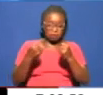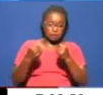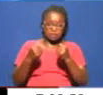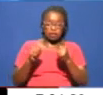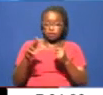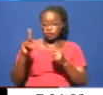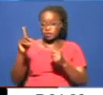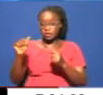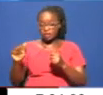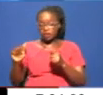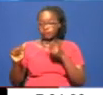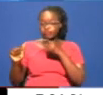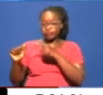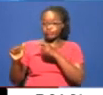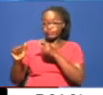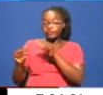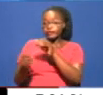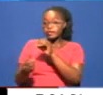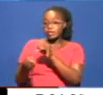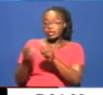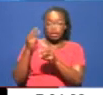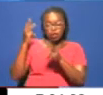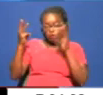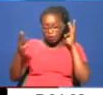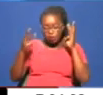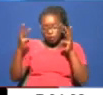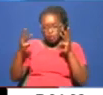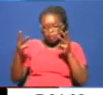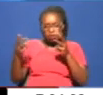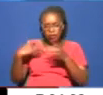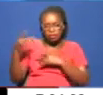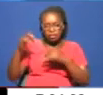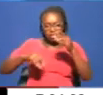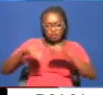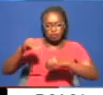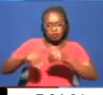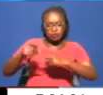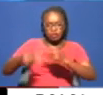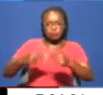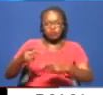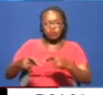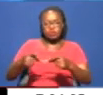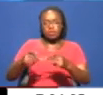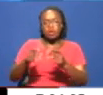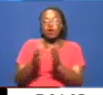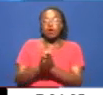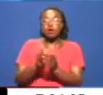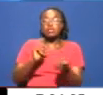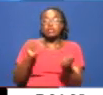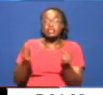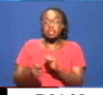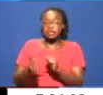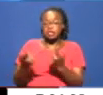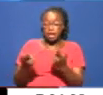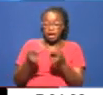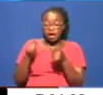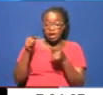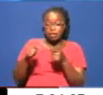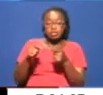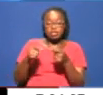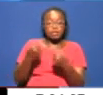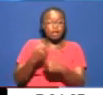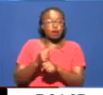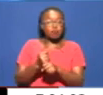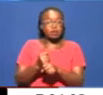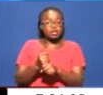UDA walipoelezea wasiwasi wao kuhusu shughuli ya upigaji kura kuhusu marekebisho ya mswada huo. Makabiliano hayo yalisababisha mbunge